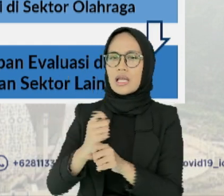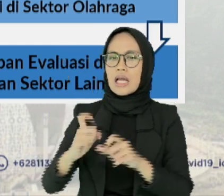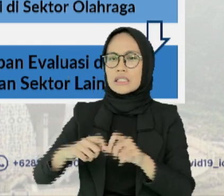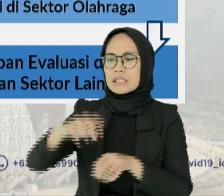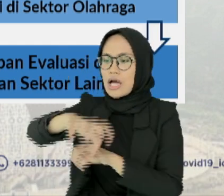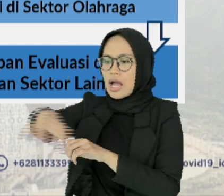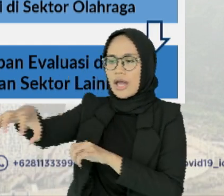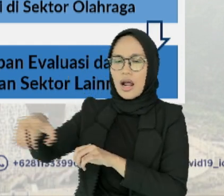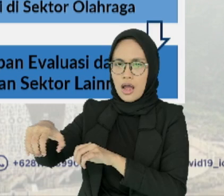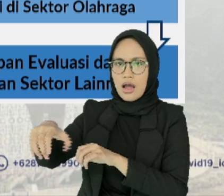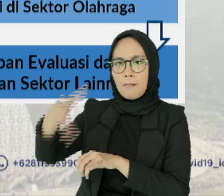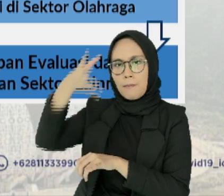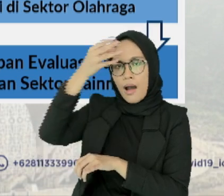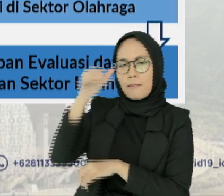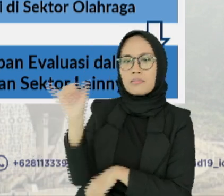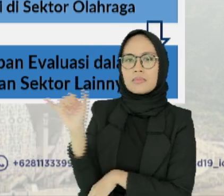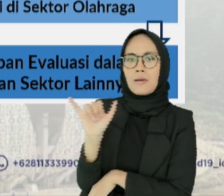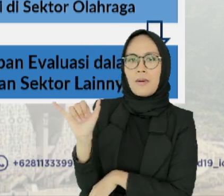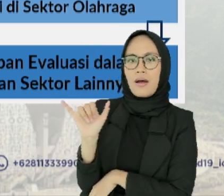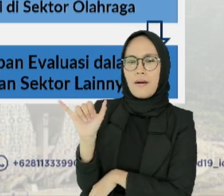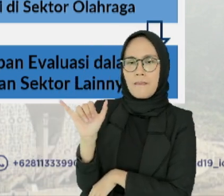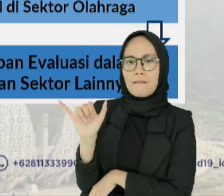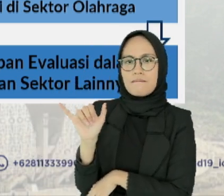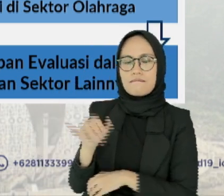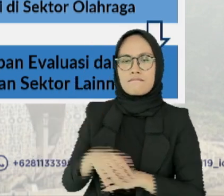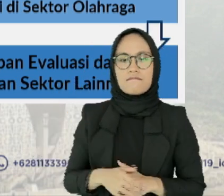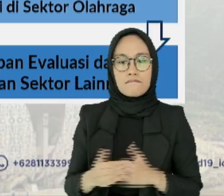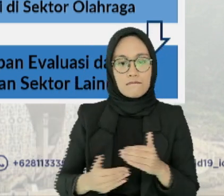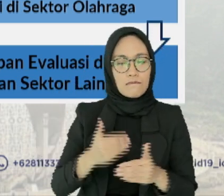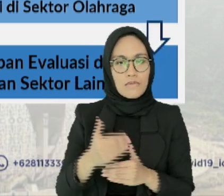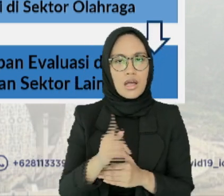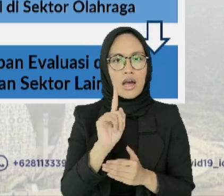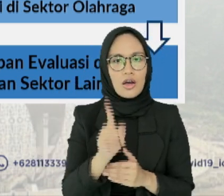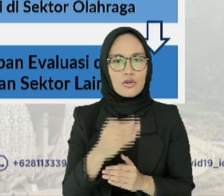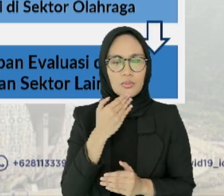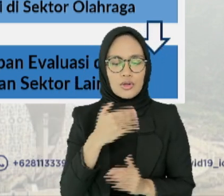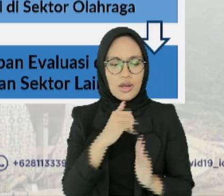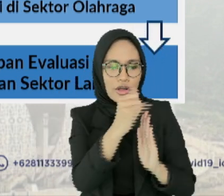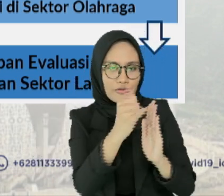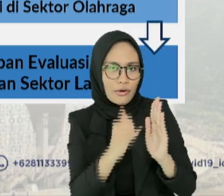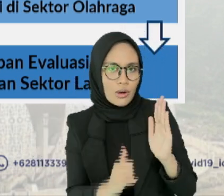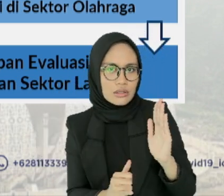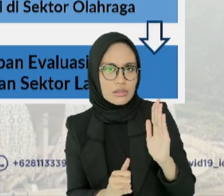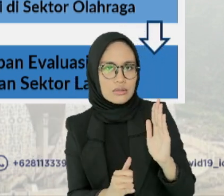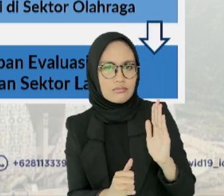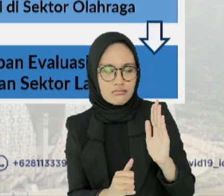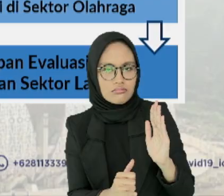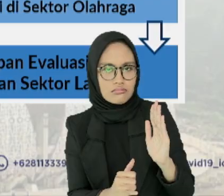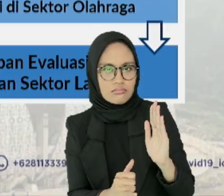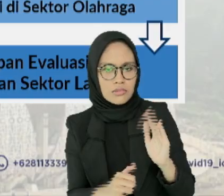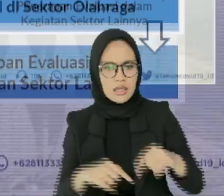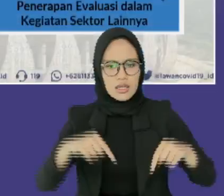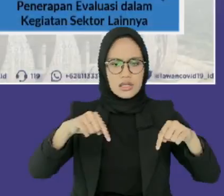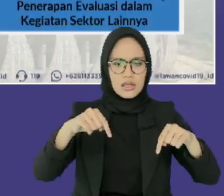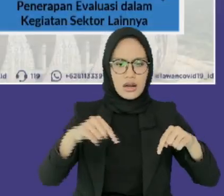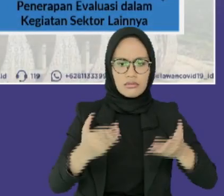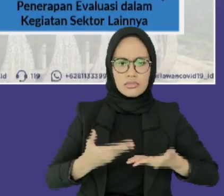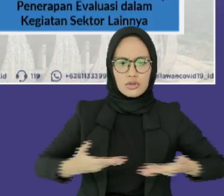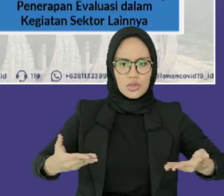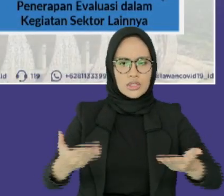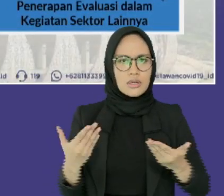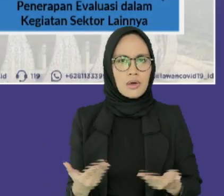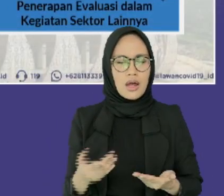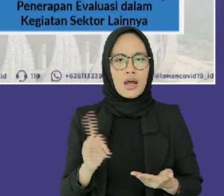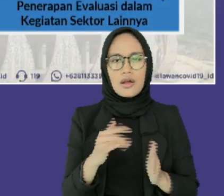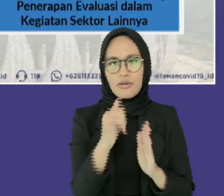acara melakukan monitoring dan evaluasi kepatuhan protokol kesehatan dalam implementasinya berbagai